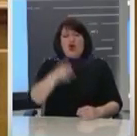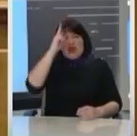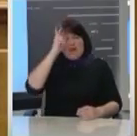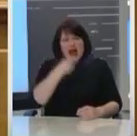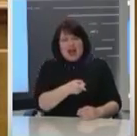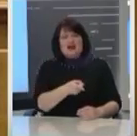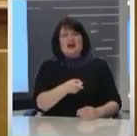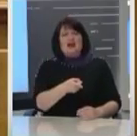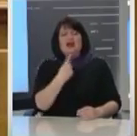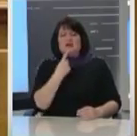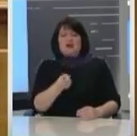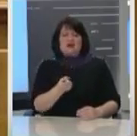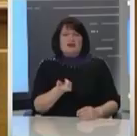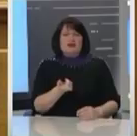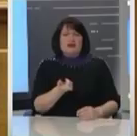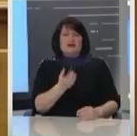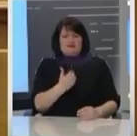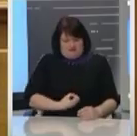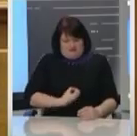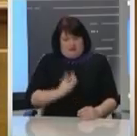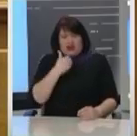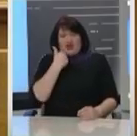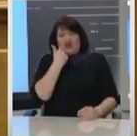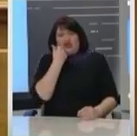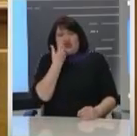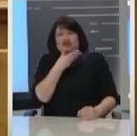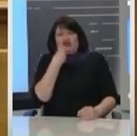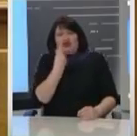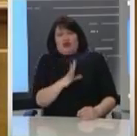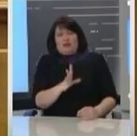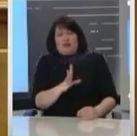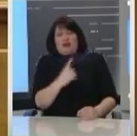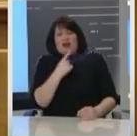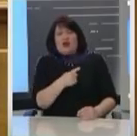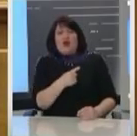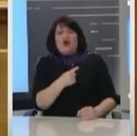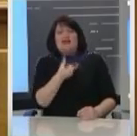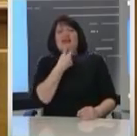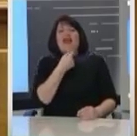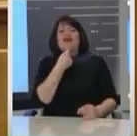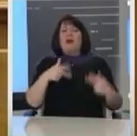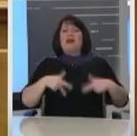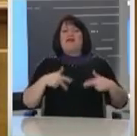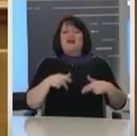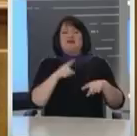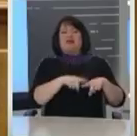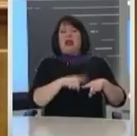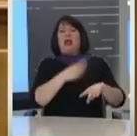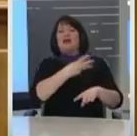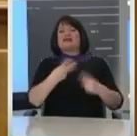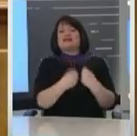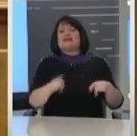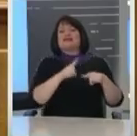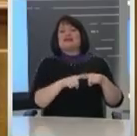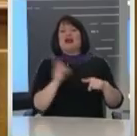αισθάνεστε άραγε ίχνος ντροπής να ακούτε ότι είστε η ευκολότερη κυβέρνηση την οποία